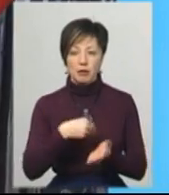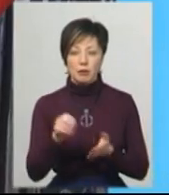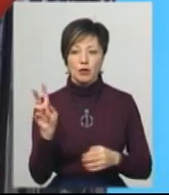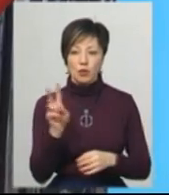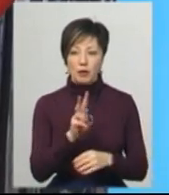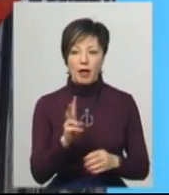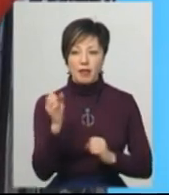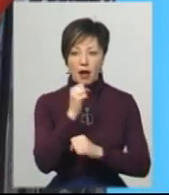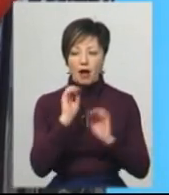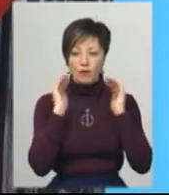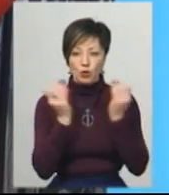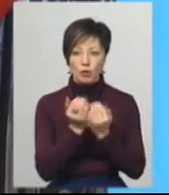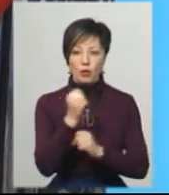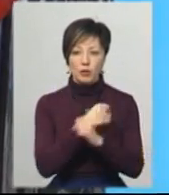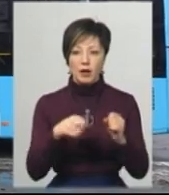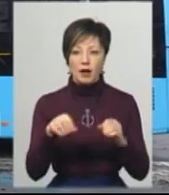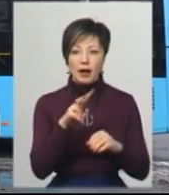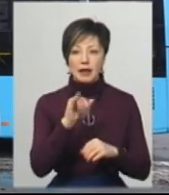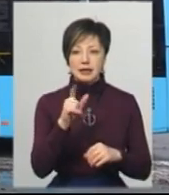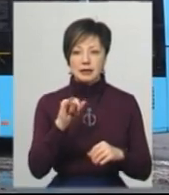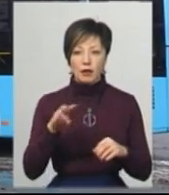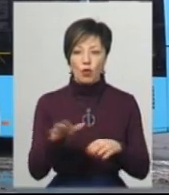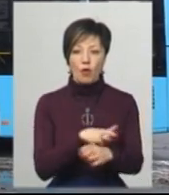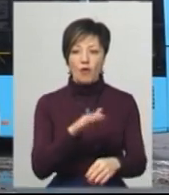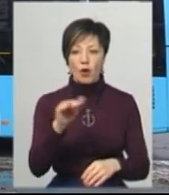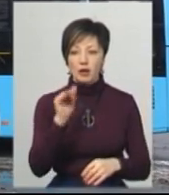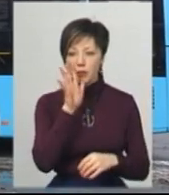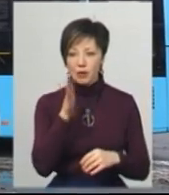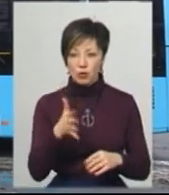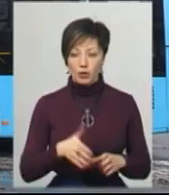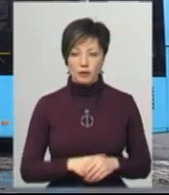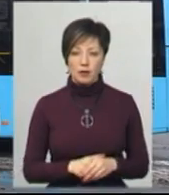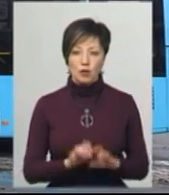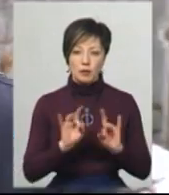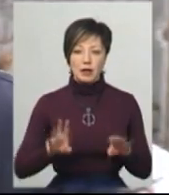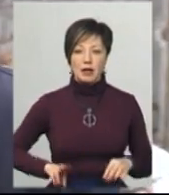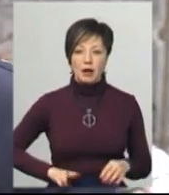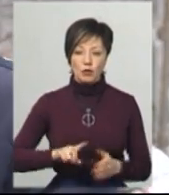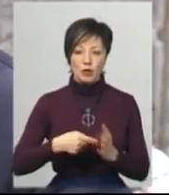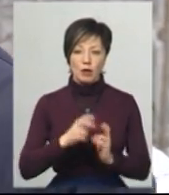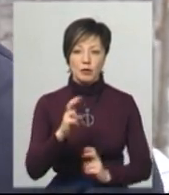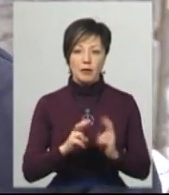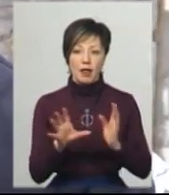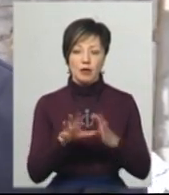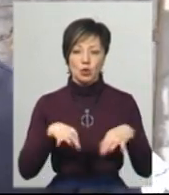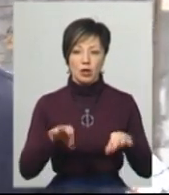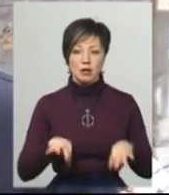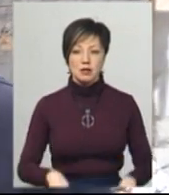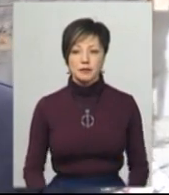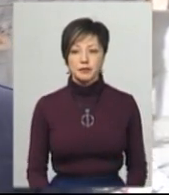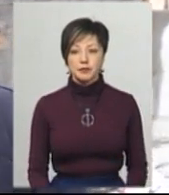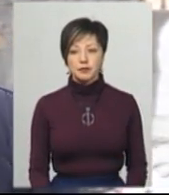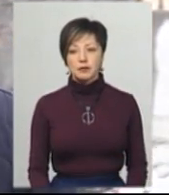тролейбуси на автономному ходу у лізинг, довготермінову оренду – на 5 років, розповідає директор міського комунального підприємства «Електротранс»